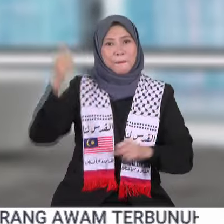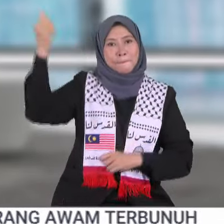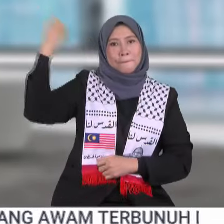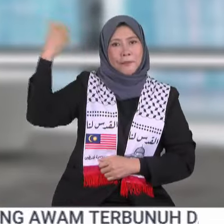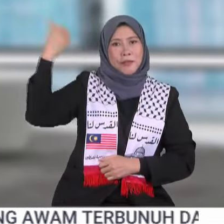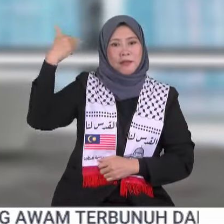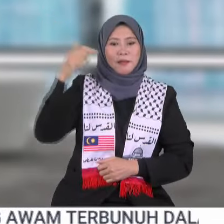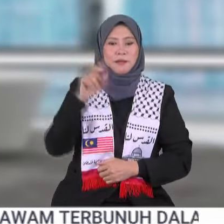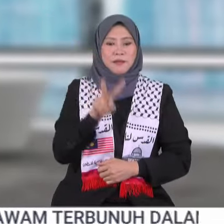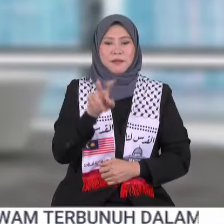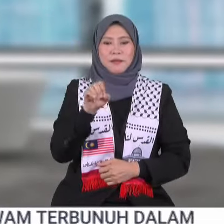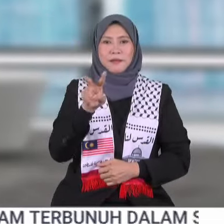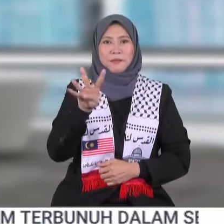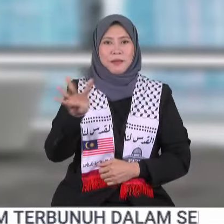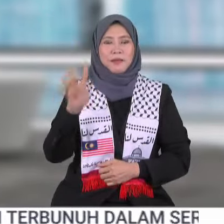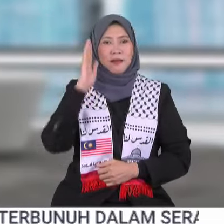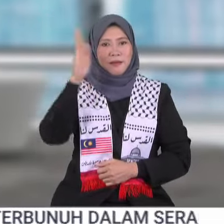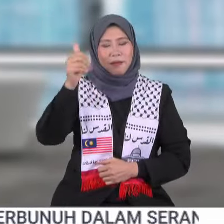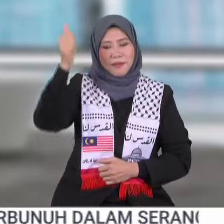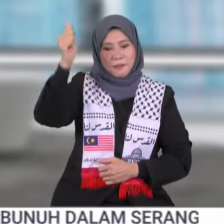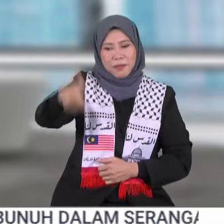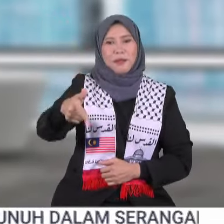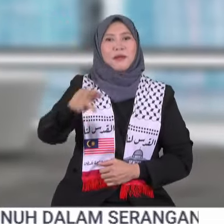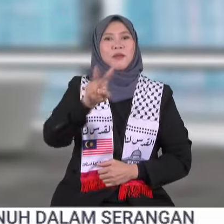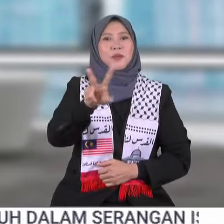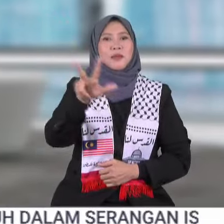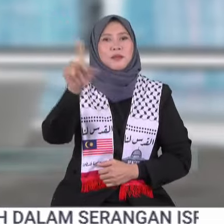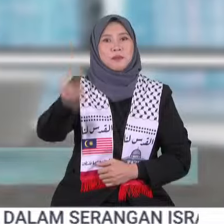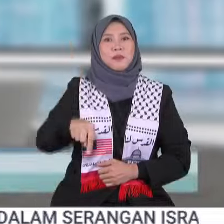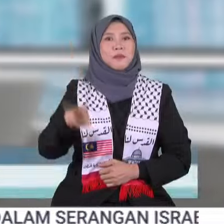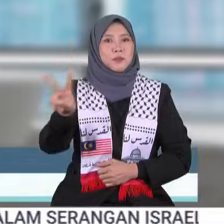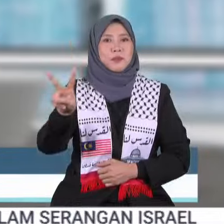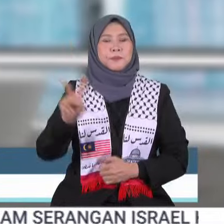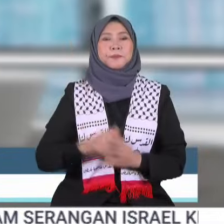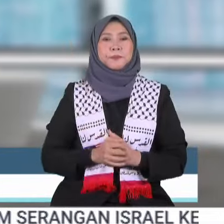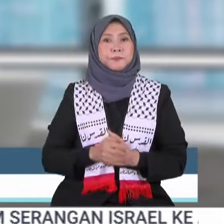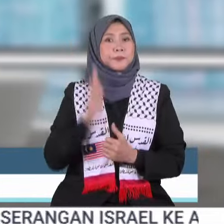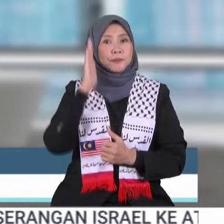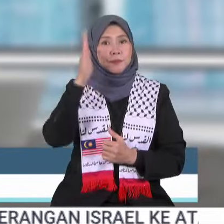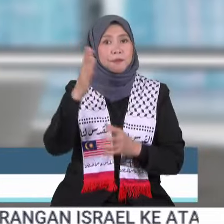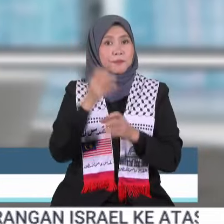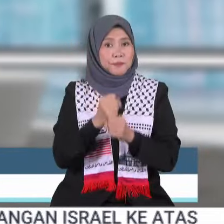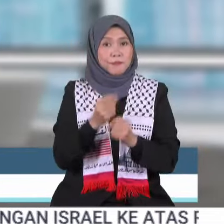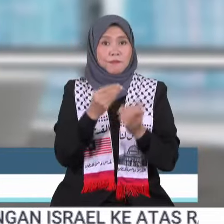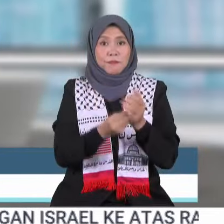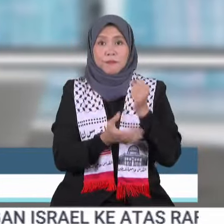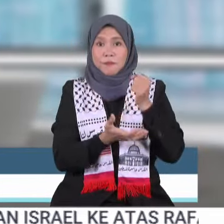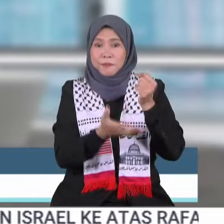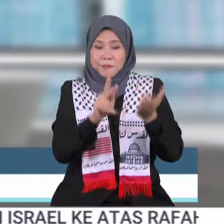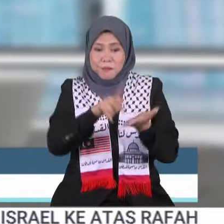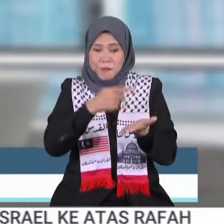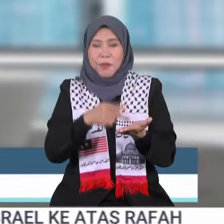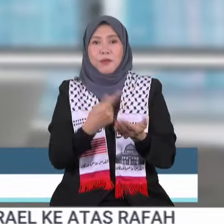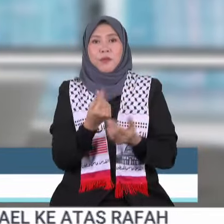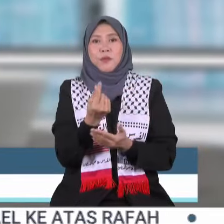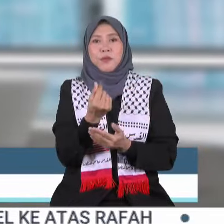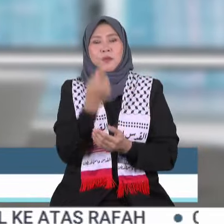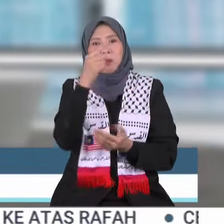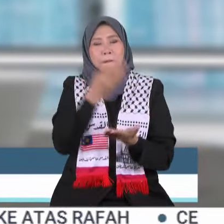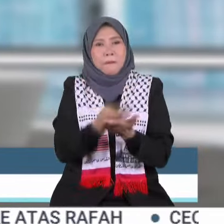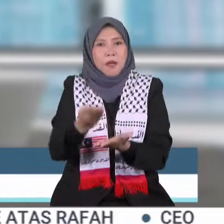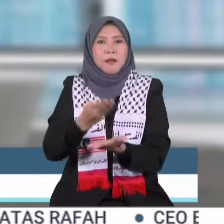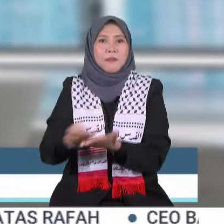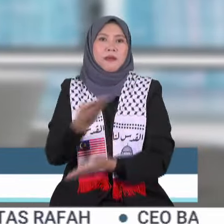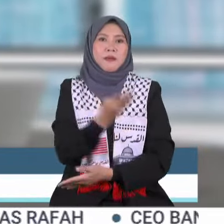awam 2024 yang akan dibayar 23 Februari ini. Mereka akan memanfaatkan sebaiknya bayaran untuk sediakan barang